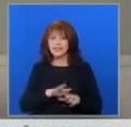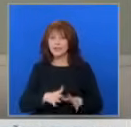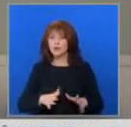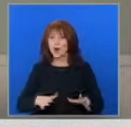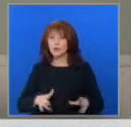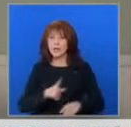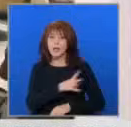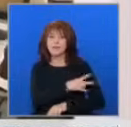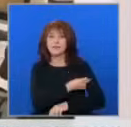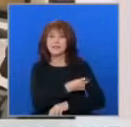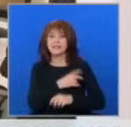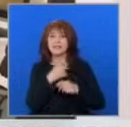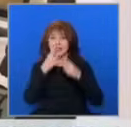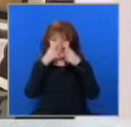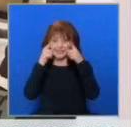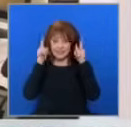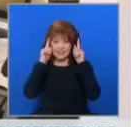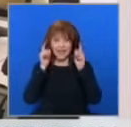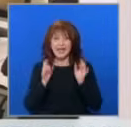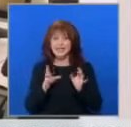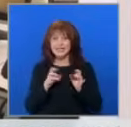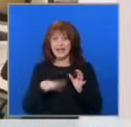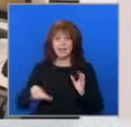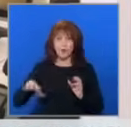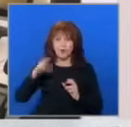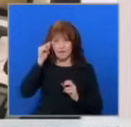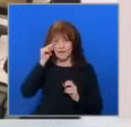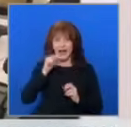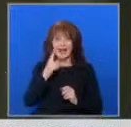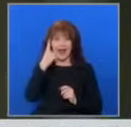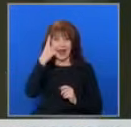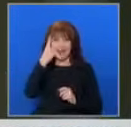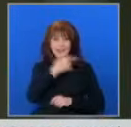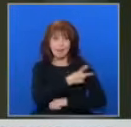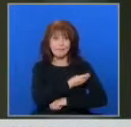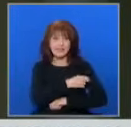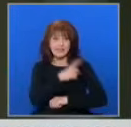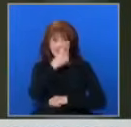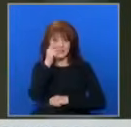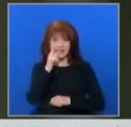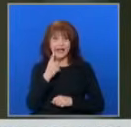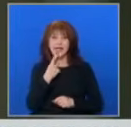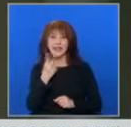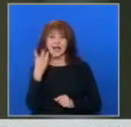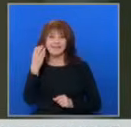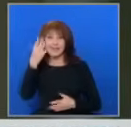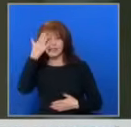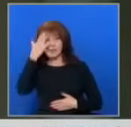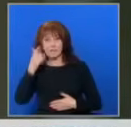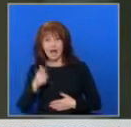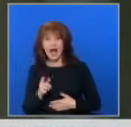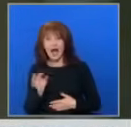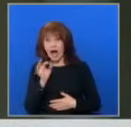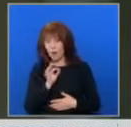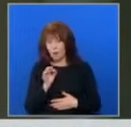ситуацията с медицинските сестри. Средно за страната една сестра отговаря за 30 пациенти. Ако няма драстична промяна